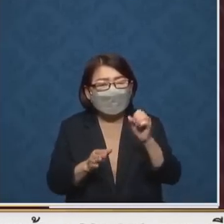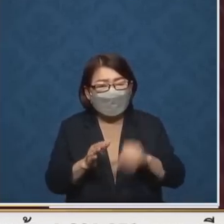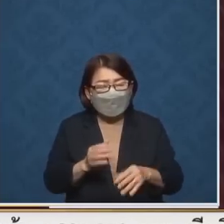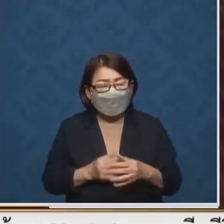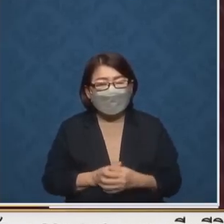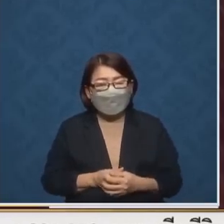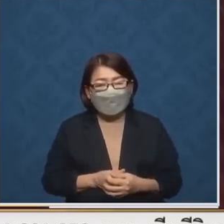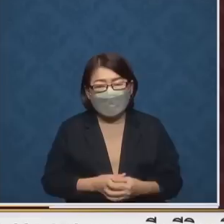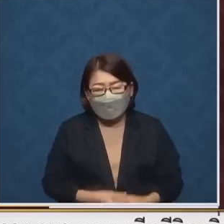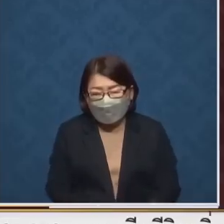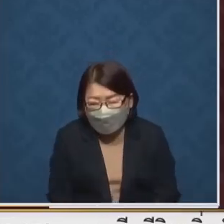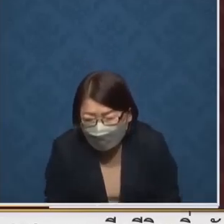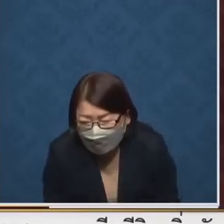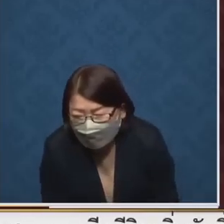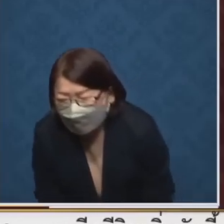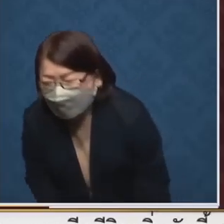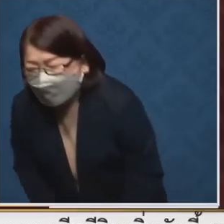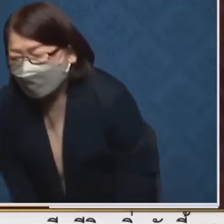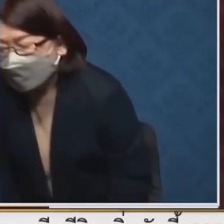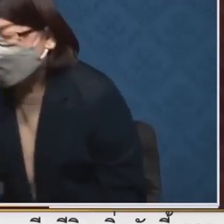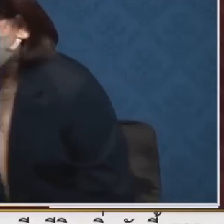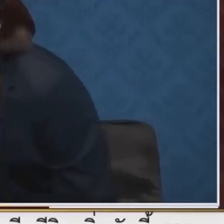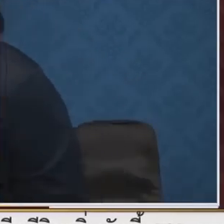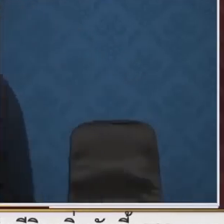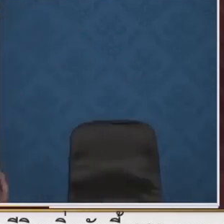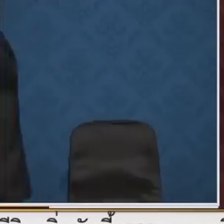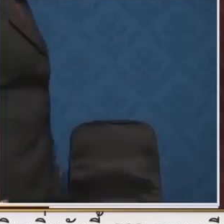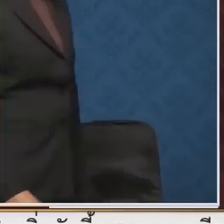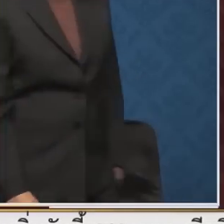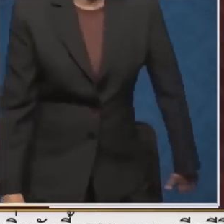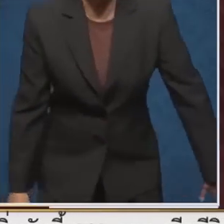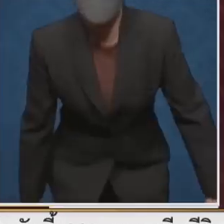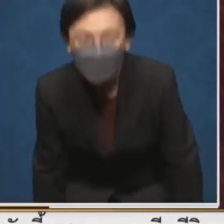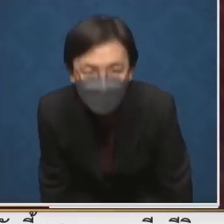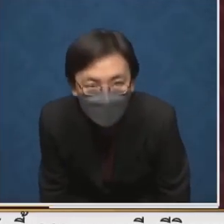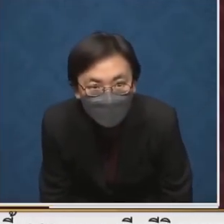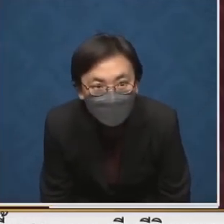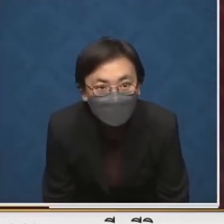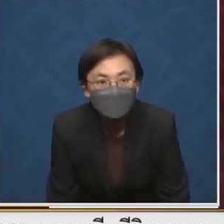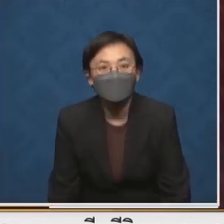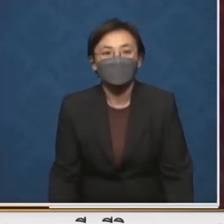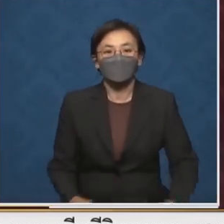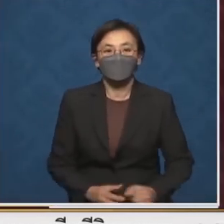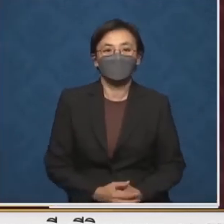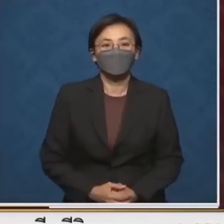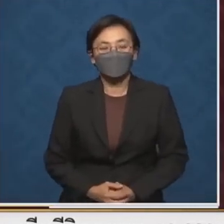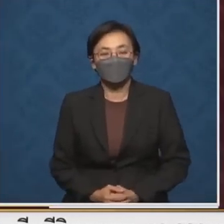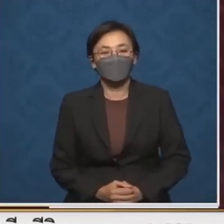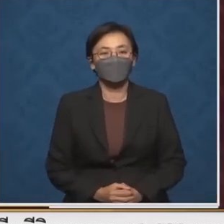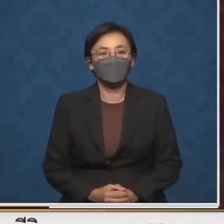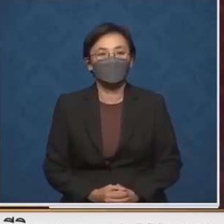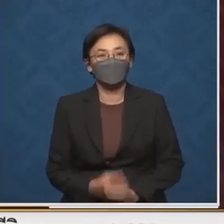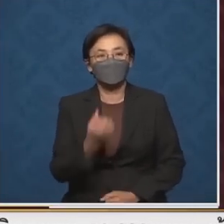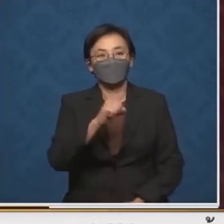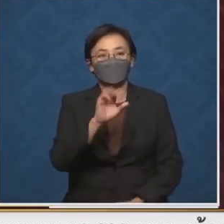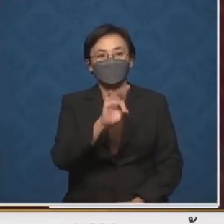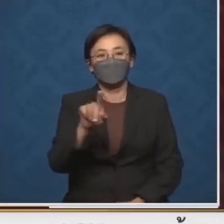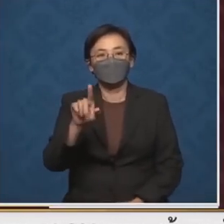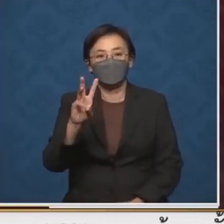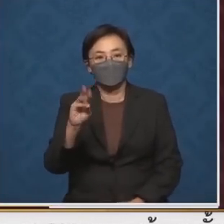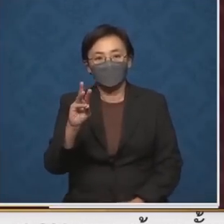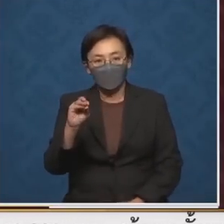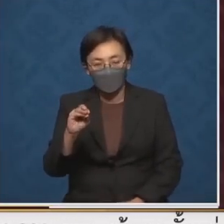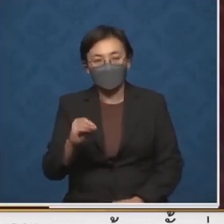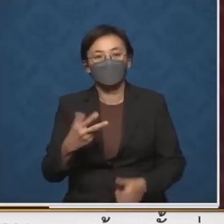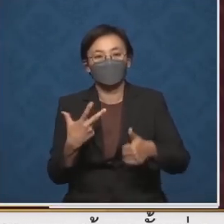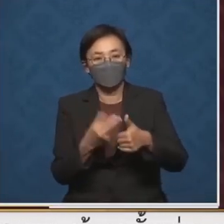ประโยกแรกที่รัฐบาลประกาศออกมาโดยสอบาค และทานประยุทนั่งหัวตัวบอกวา18-60 ต้องฉีดซิน